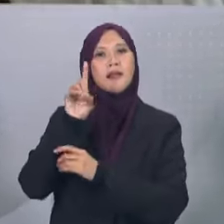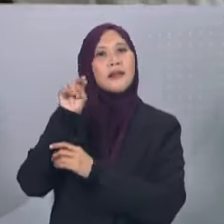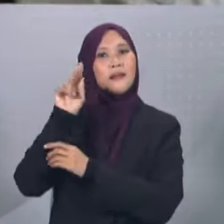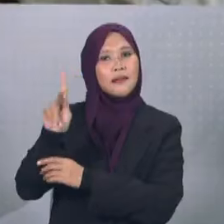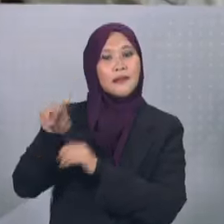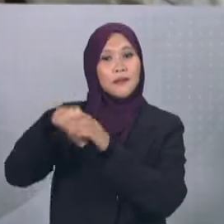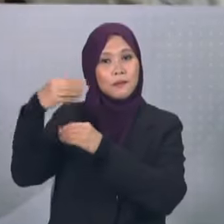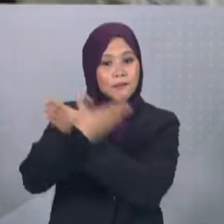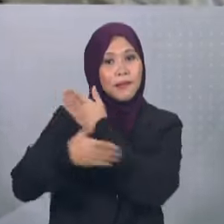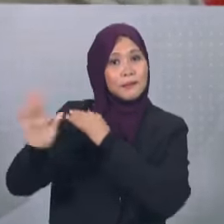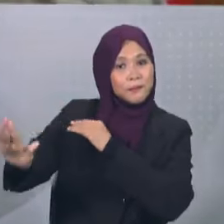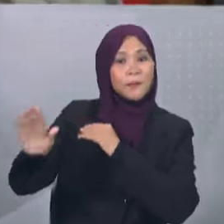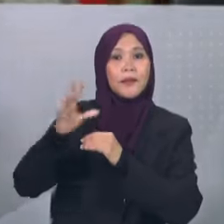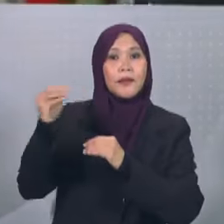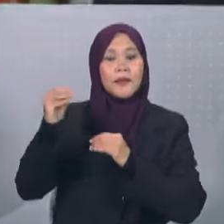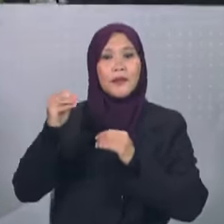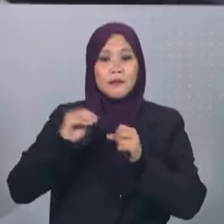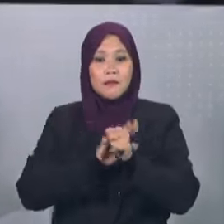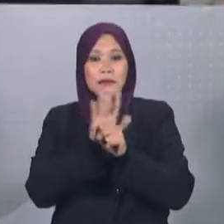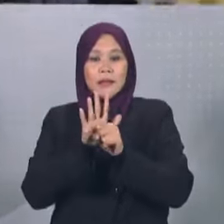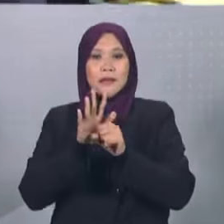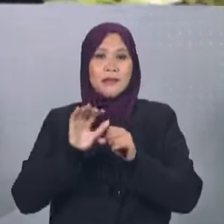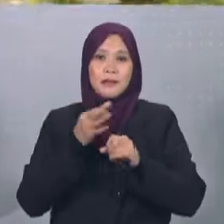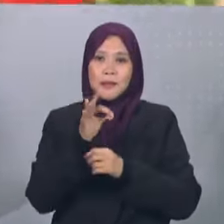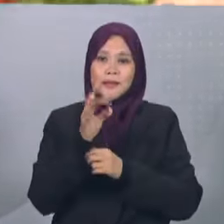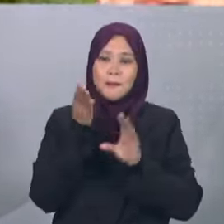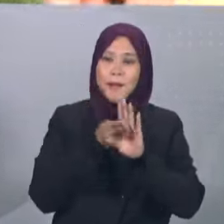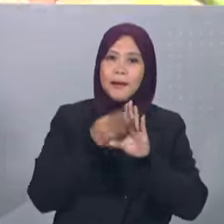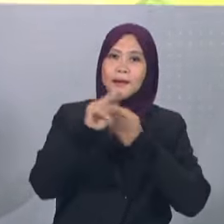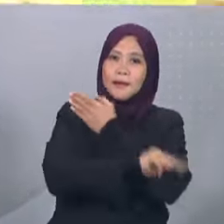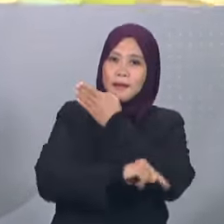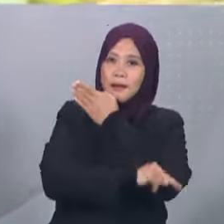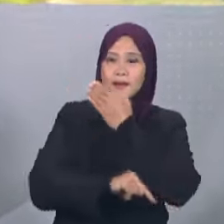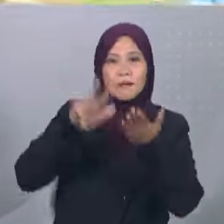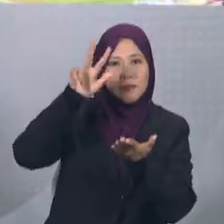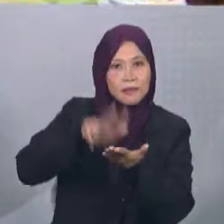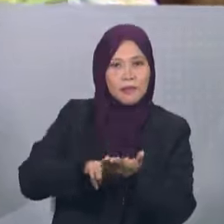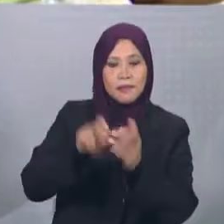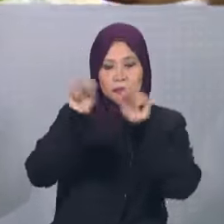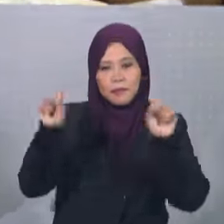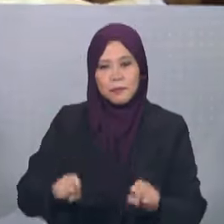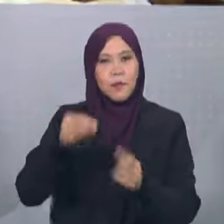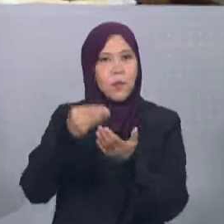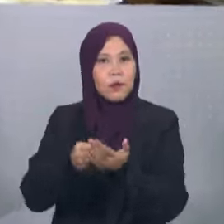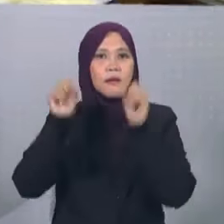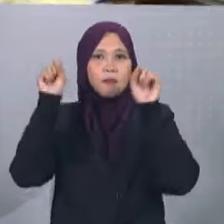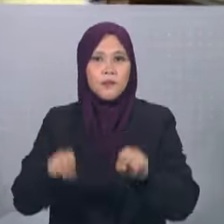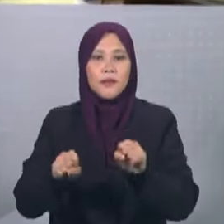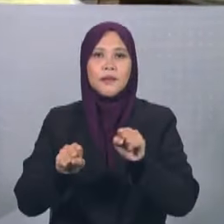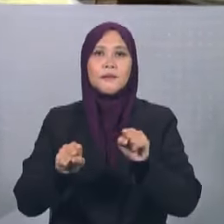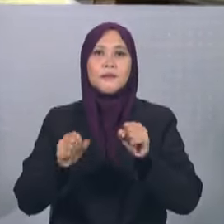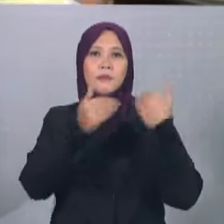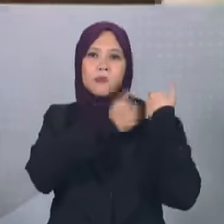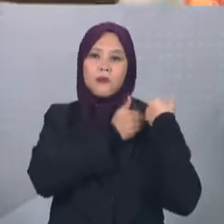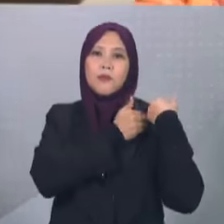negaranya. Selain itu, susulan penularan wabak pandemik ini, Bank Negara Malaysia baru-baru ini turut mengesahkan sistem kewangan negara mampu menampan